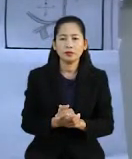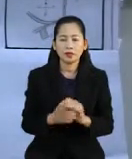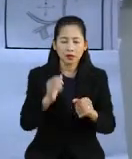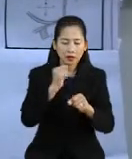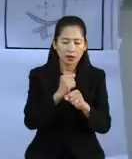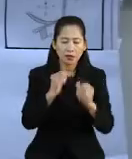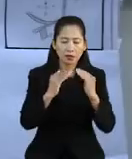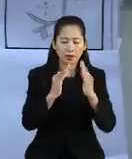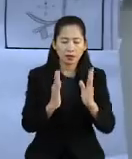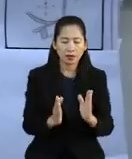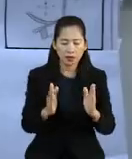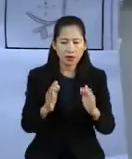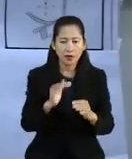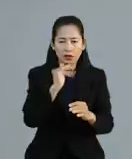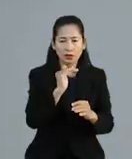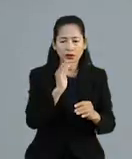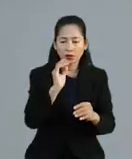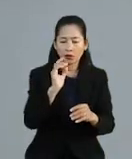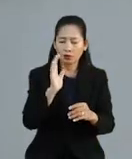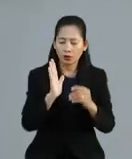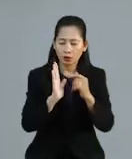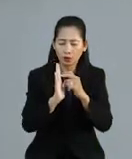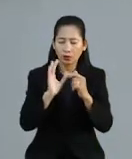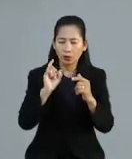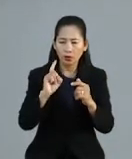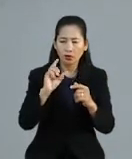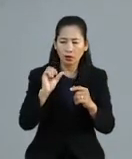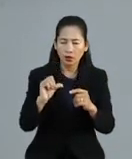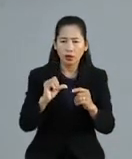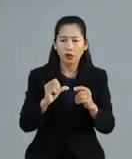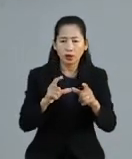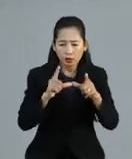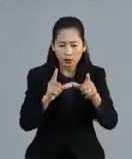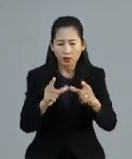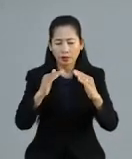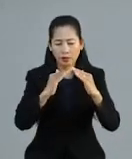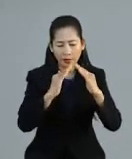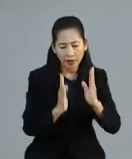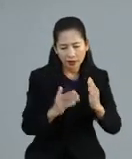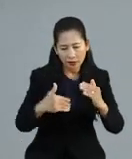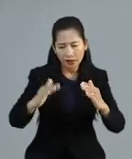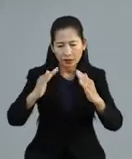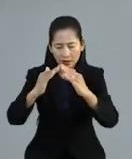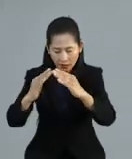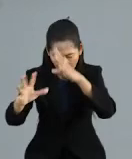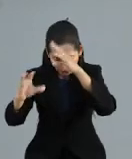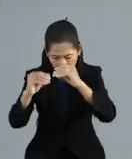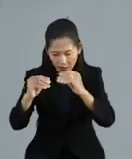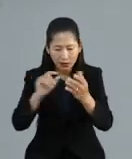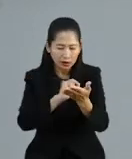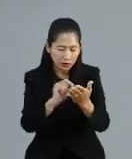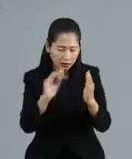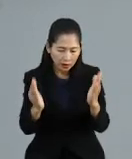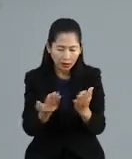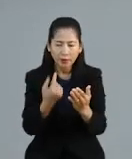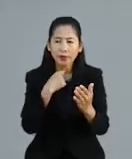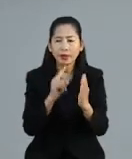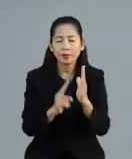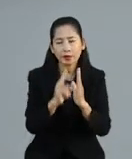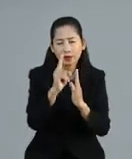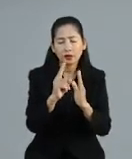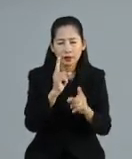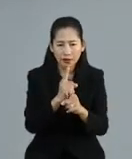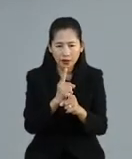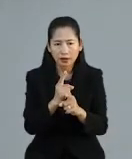cái cáp tè, sụp hoa trong thưa đầm ná bị tè từ salarin, cho sò xe ca này nó ông bắp tứ